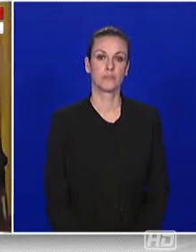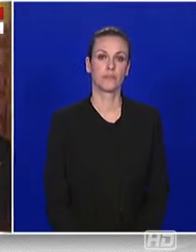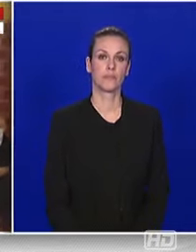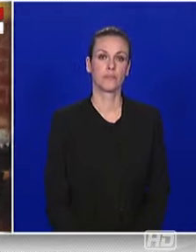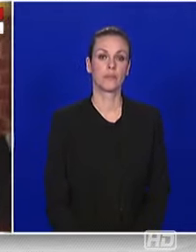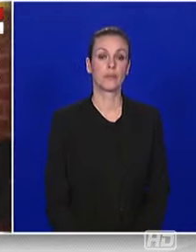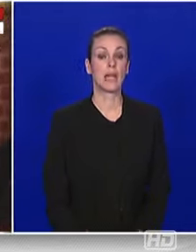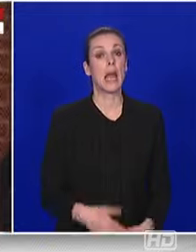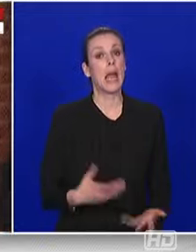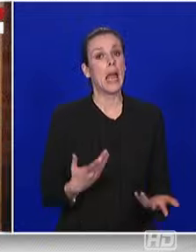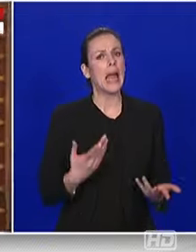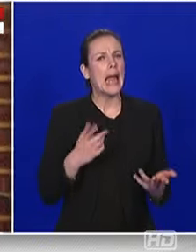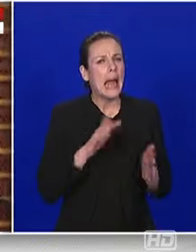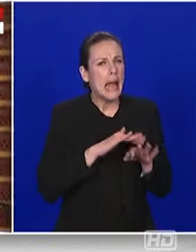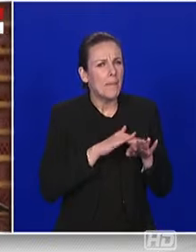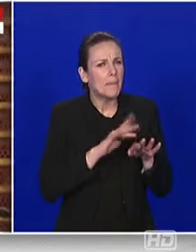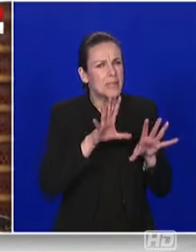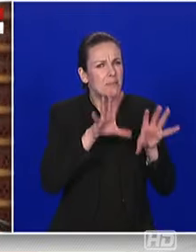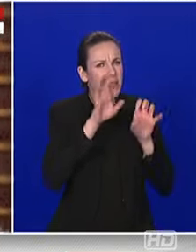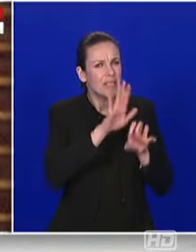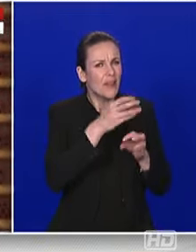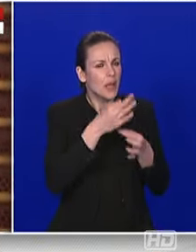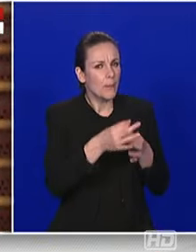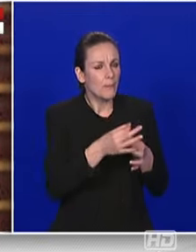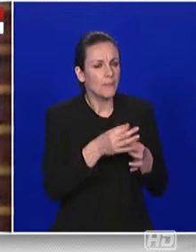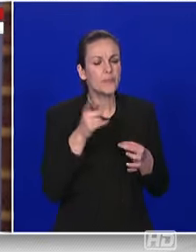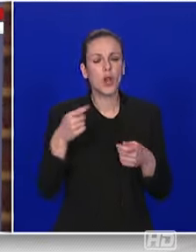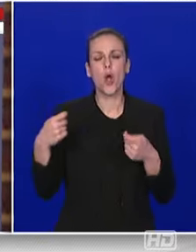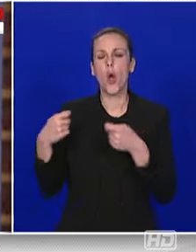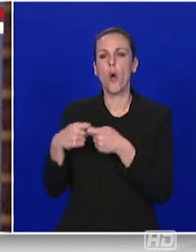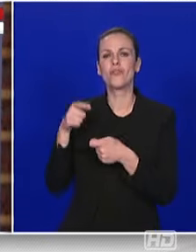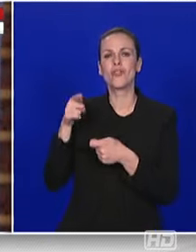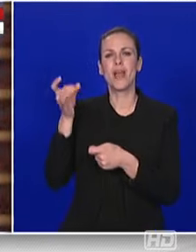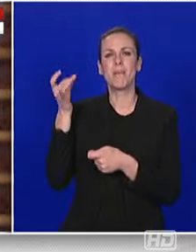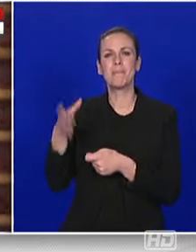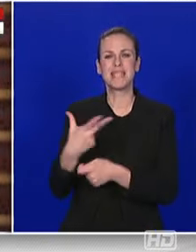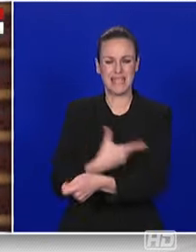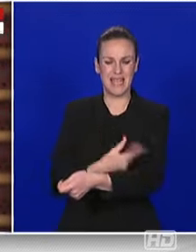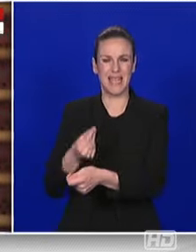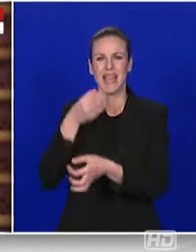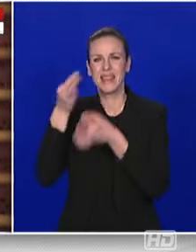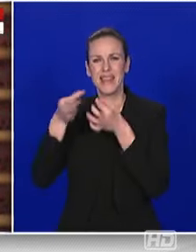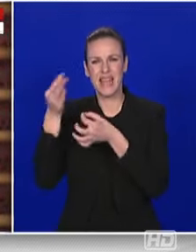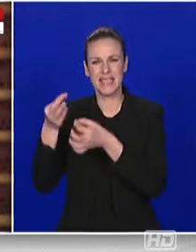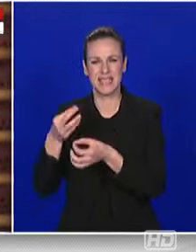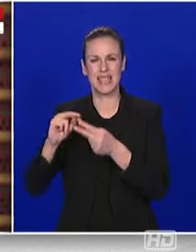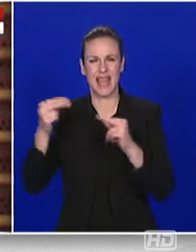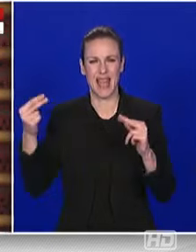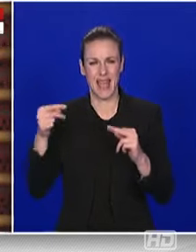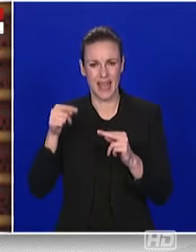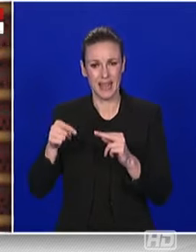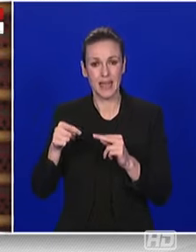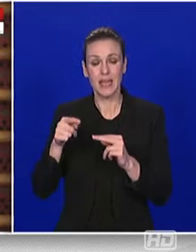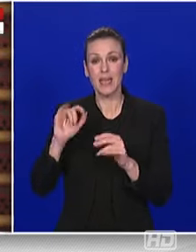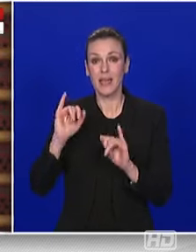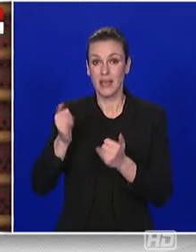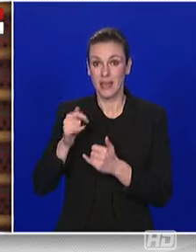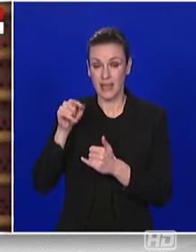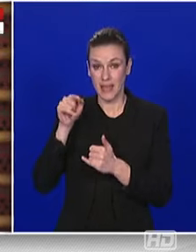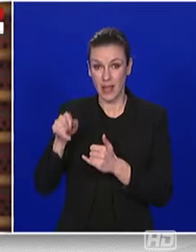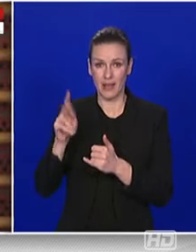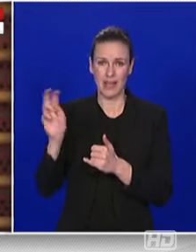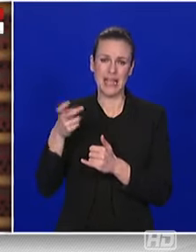Moram priznati da nisam shvatila vaše pitanje. Što se tiče brzih antigenskih testova. Da. Kažem, znam da danas ste nam